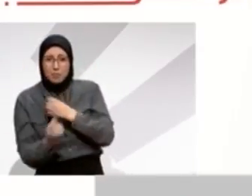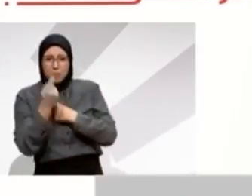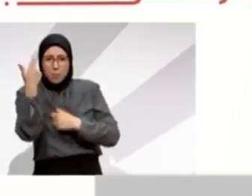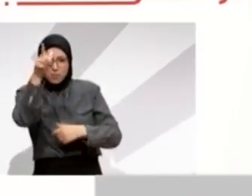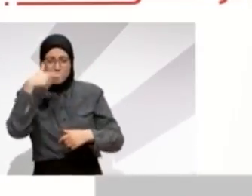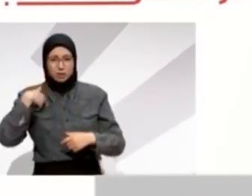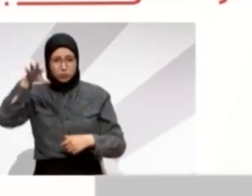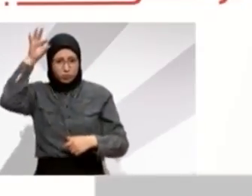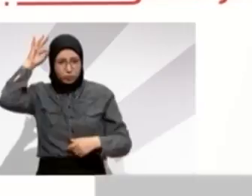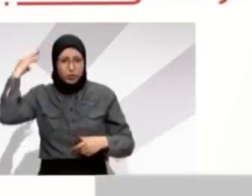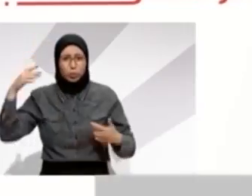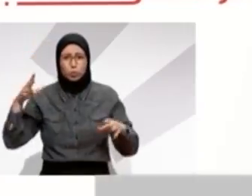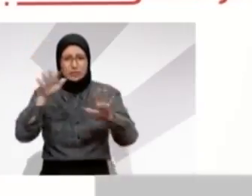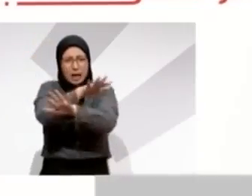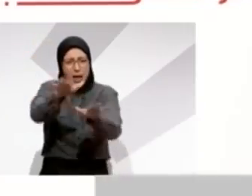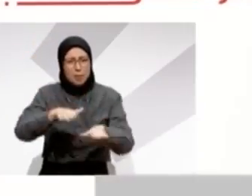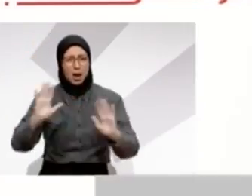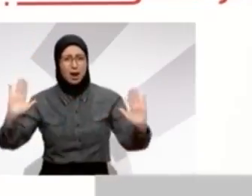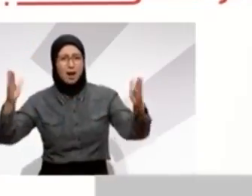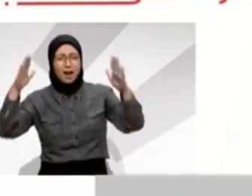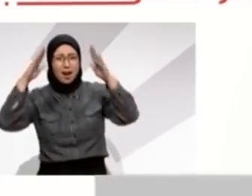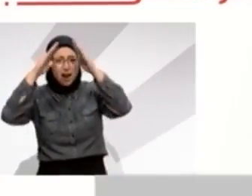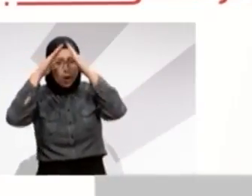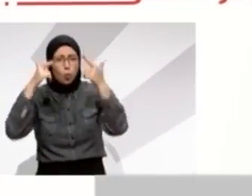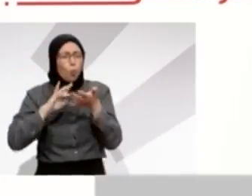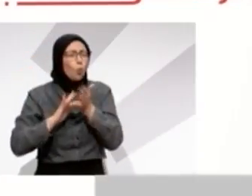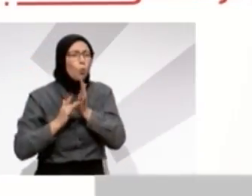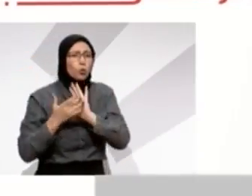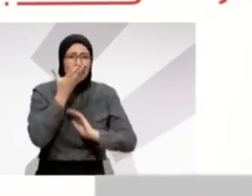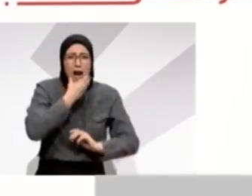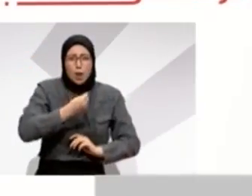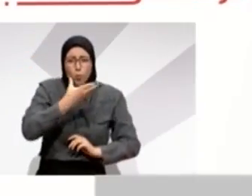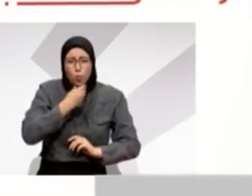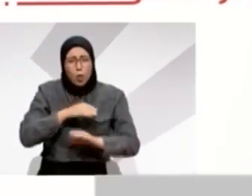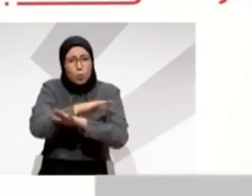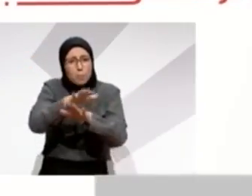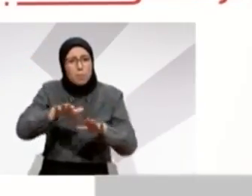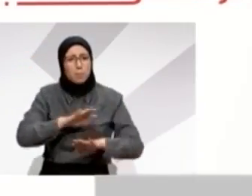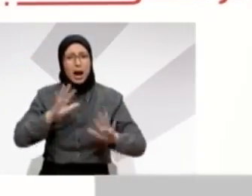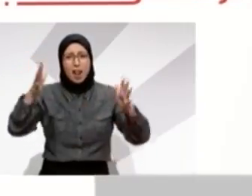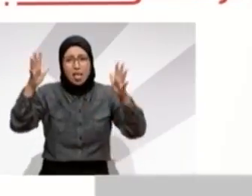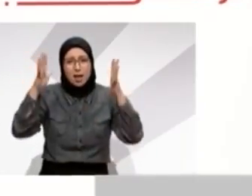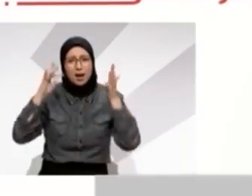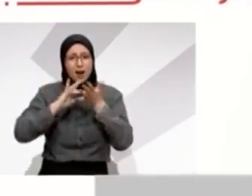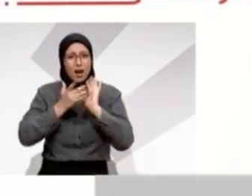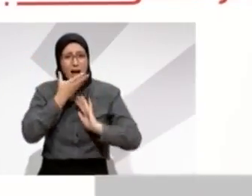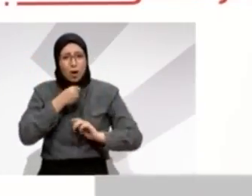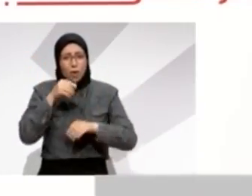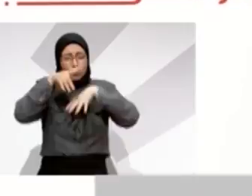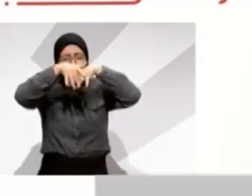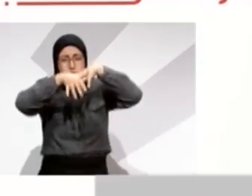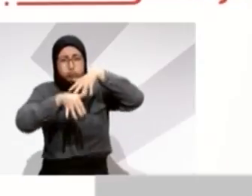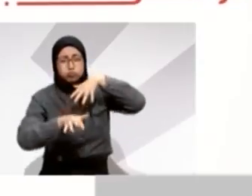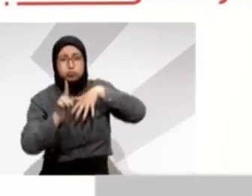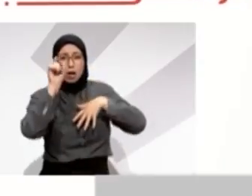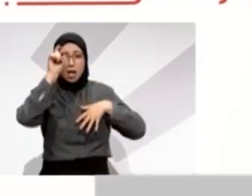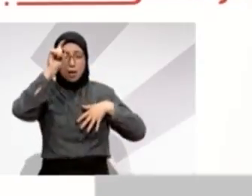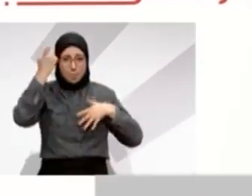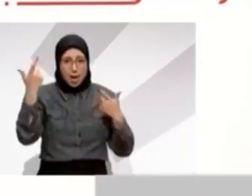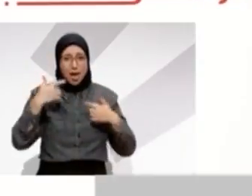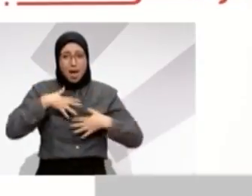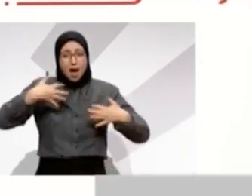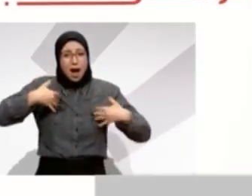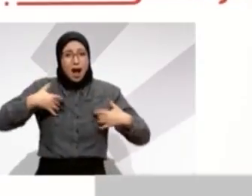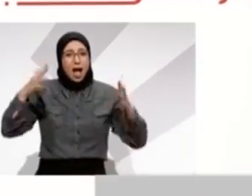اعتذارات والاخوات ودار الجنه يا سيدي عليهم اعطاؤنا وادي الزيتون وشلالاته ويشكل وا حمايته